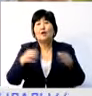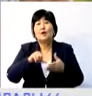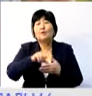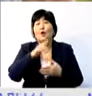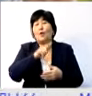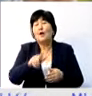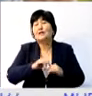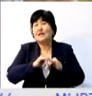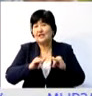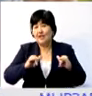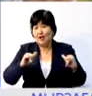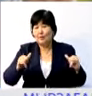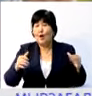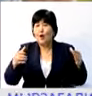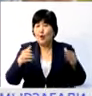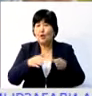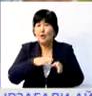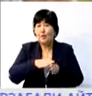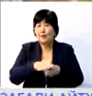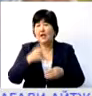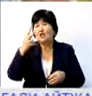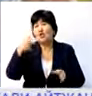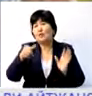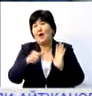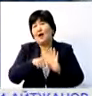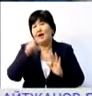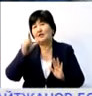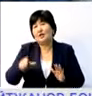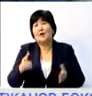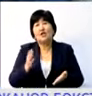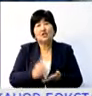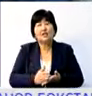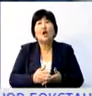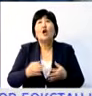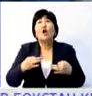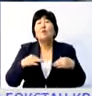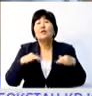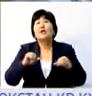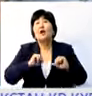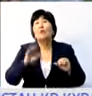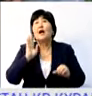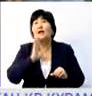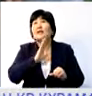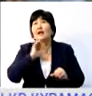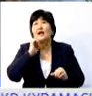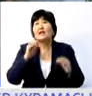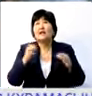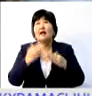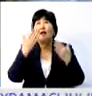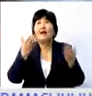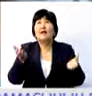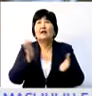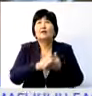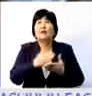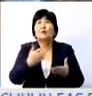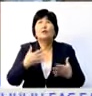өткен сайын ширай бастады. Құрамы да толығып 26 адамға жетті. Мерекелік шарада батыр аналар ансамблінің жаңа буынын халыққа таныстырып,